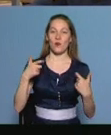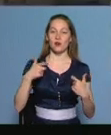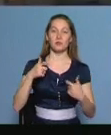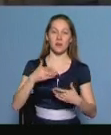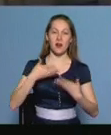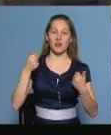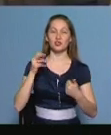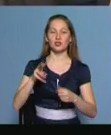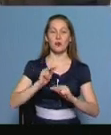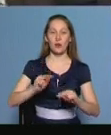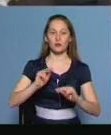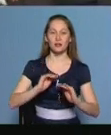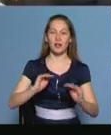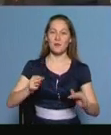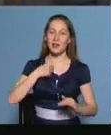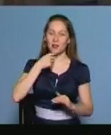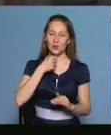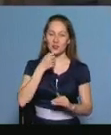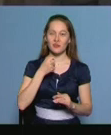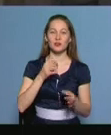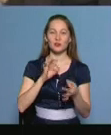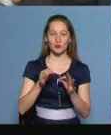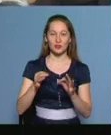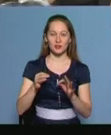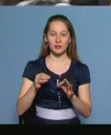подростков. Голос не повысишь, надо